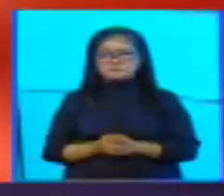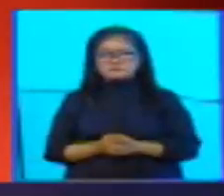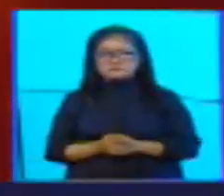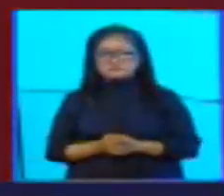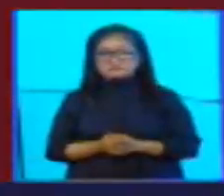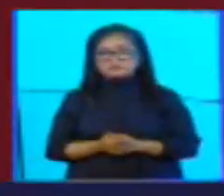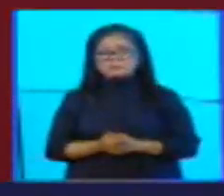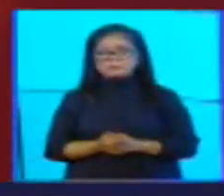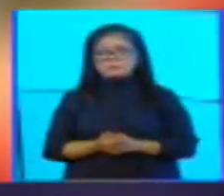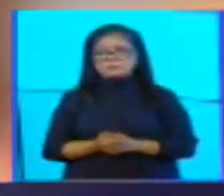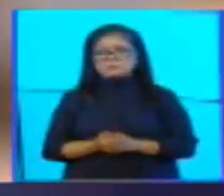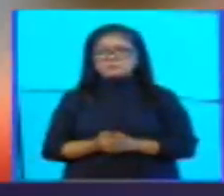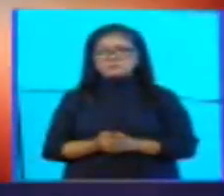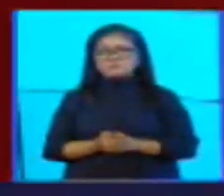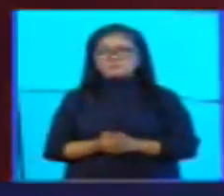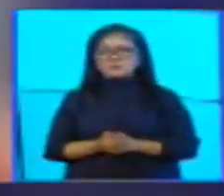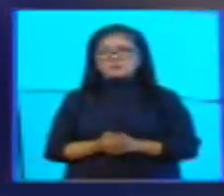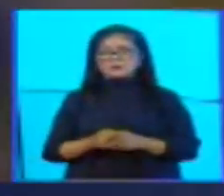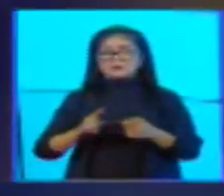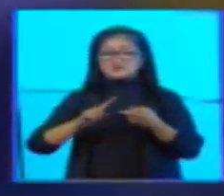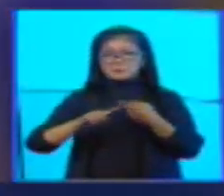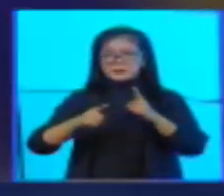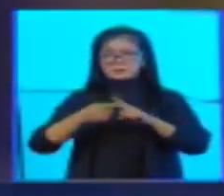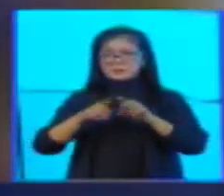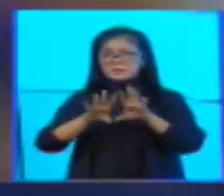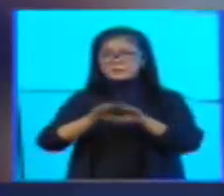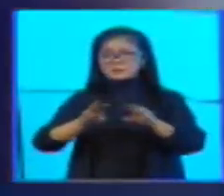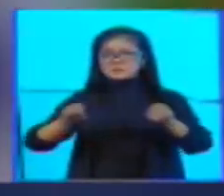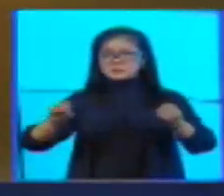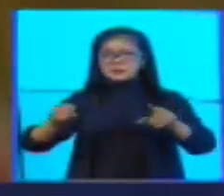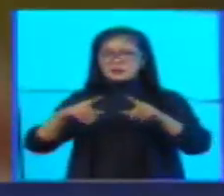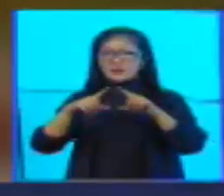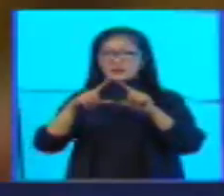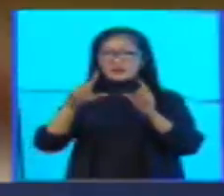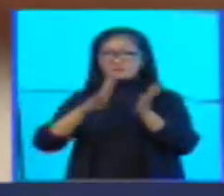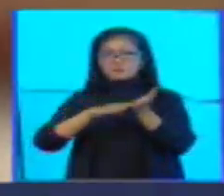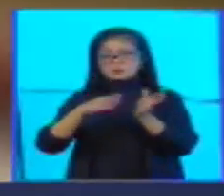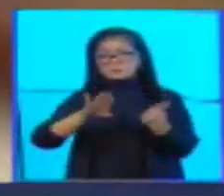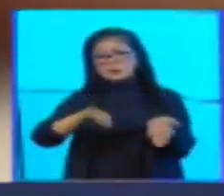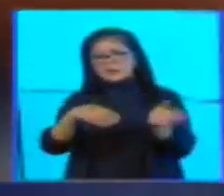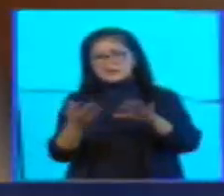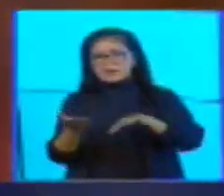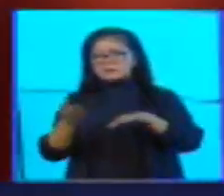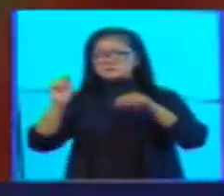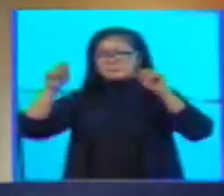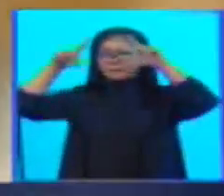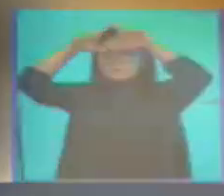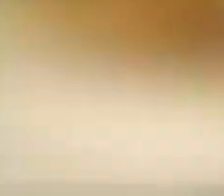Duka mendalam dirasakan rekan seprofesi almarhum Alif Suhermanto, perawat yang meninggal dunia akibat terpapar COVID-19.